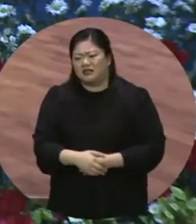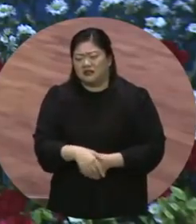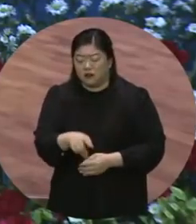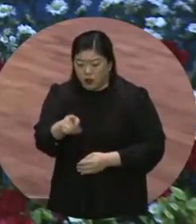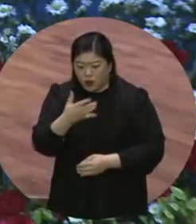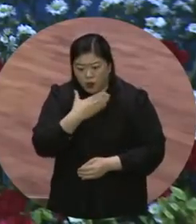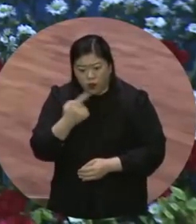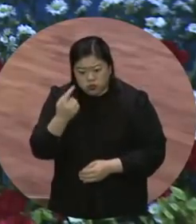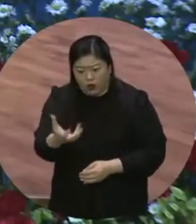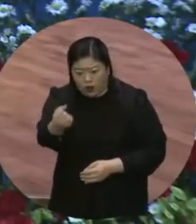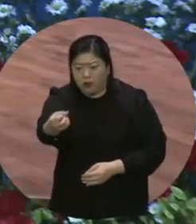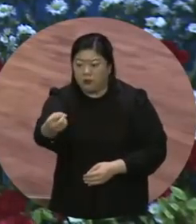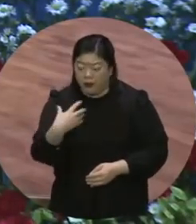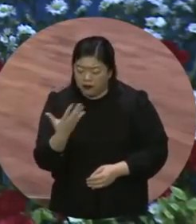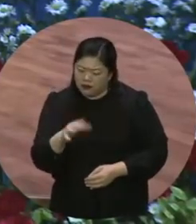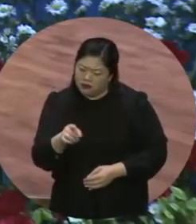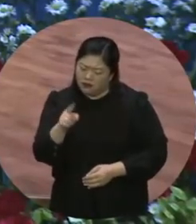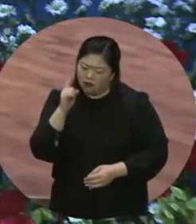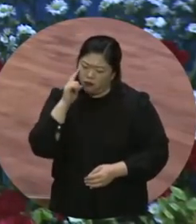사람이에요.